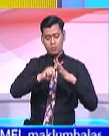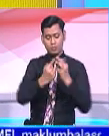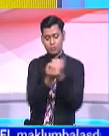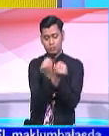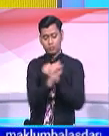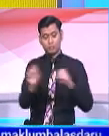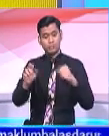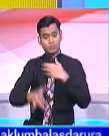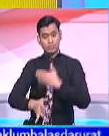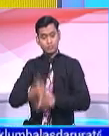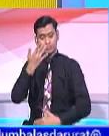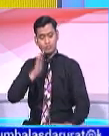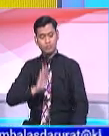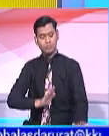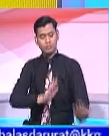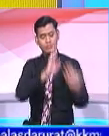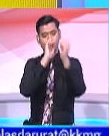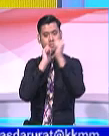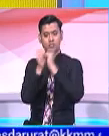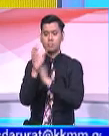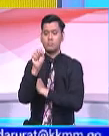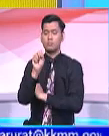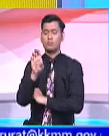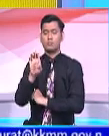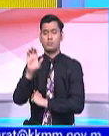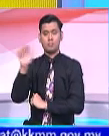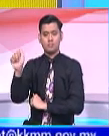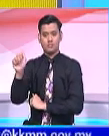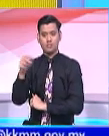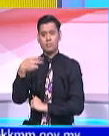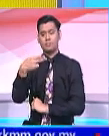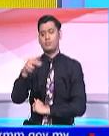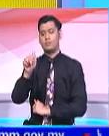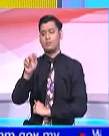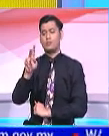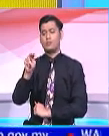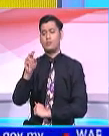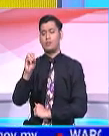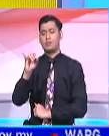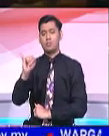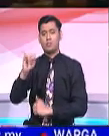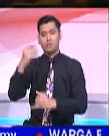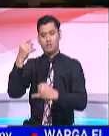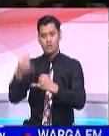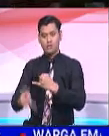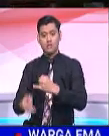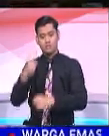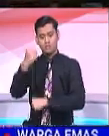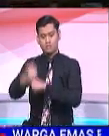awal untuk menghadapi sukan SEA 2021 di Hanoi hujung tahun ini.